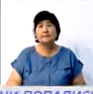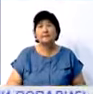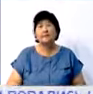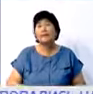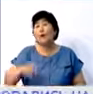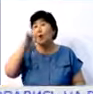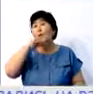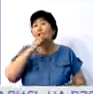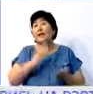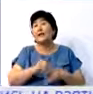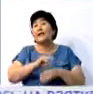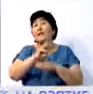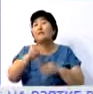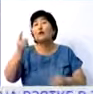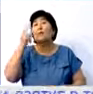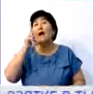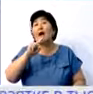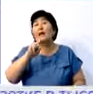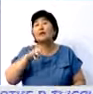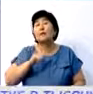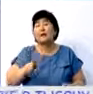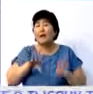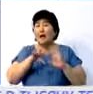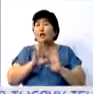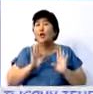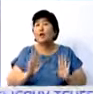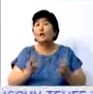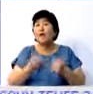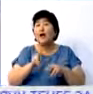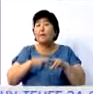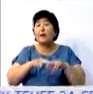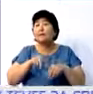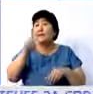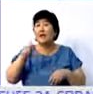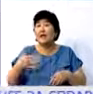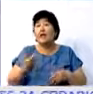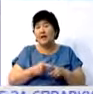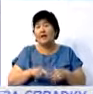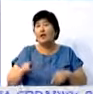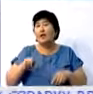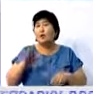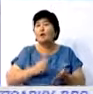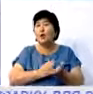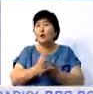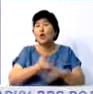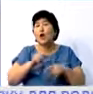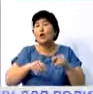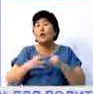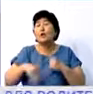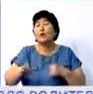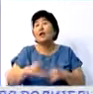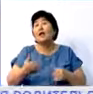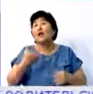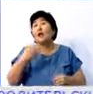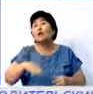У казахов есть священное понятие «азамат», означающее не только наличие паспорта и гражданства, но и беззаветное служение родной земле и